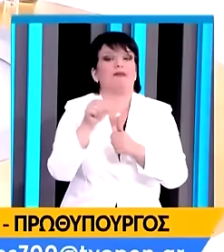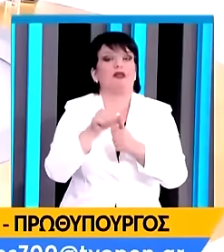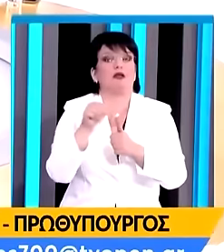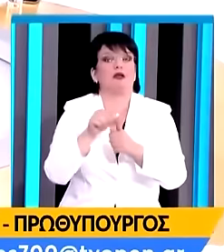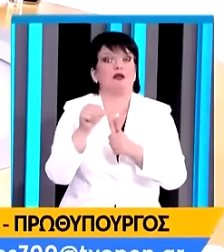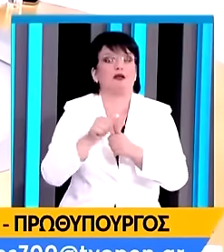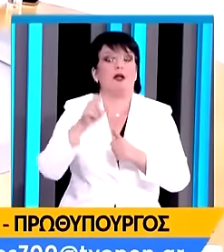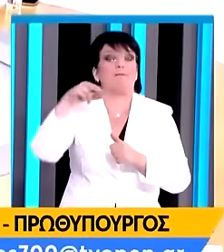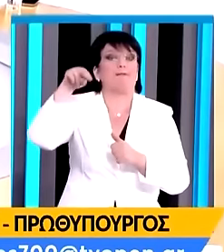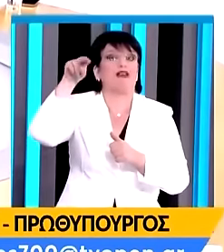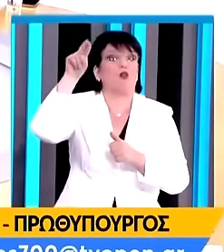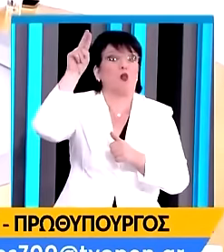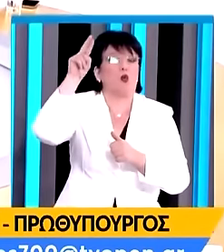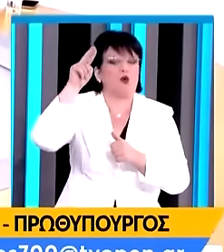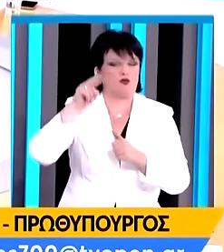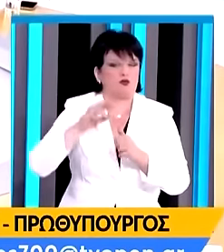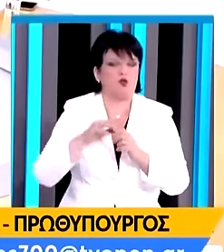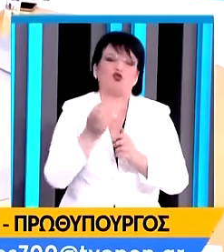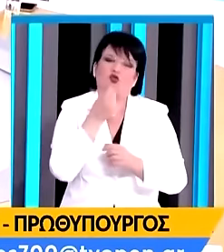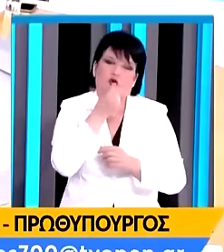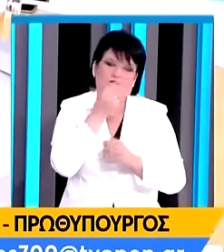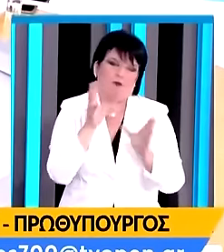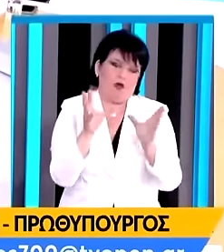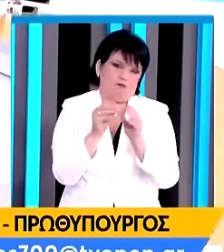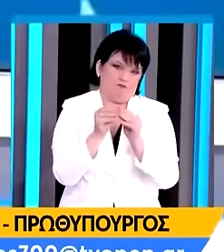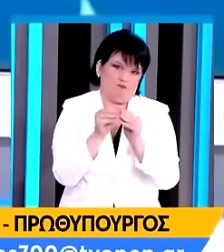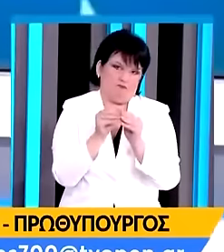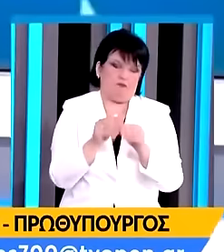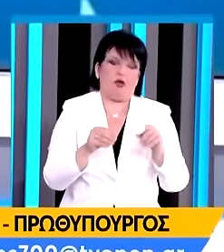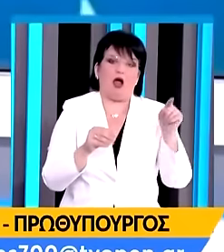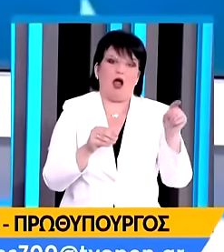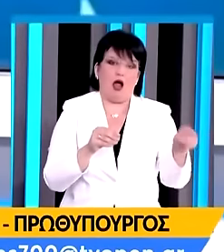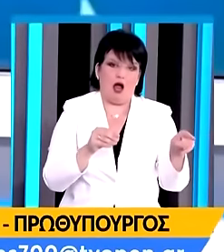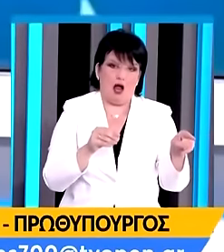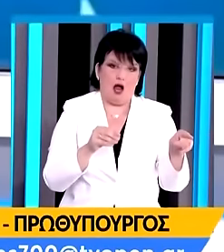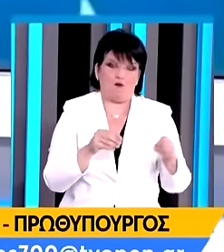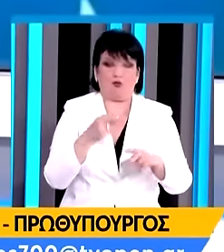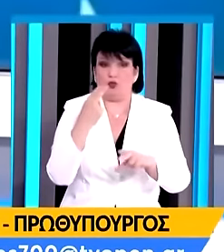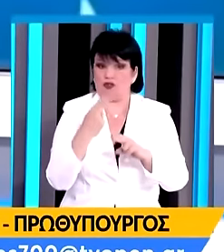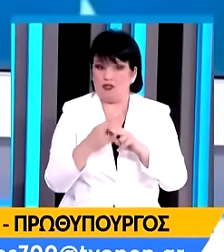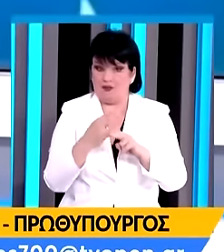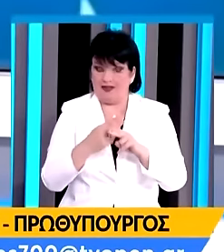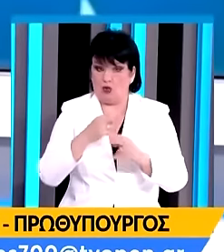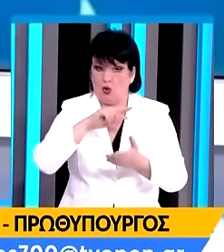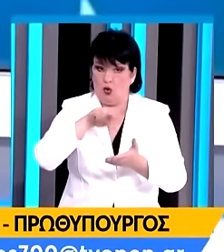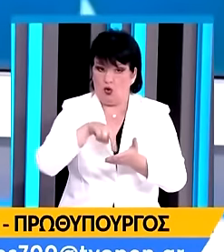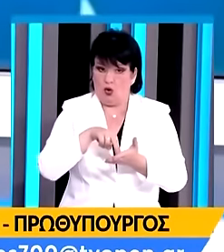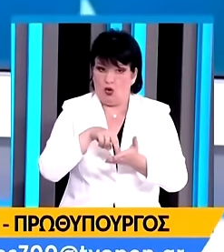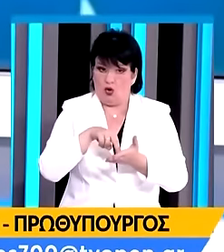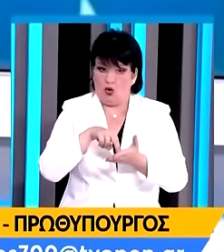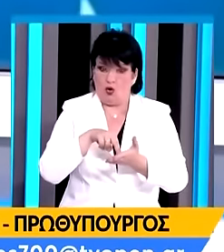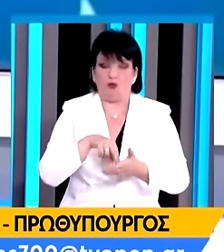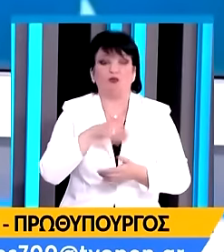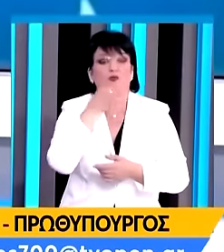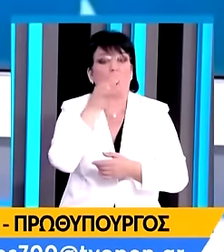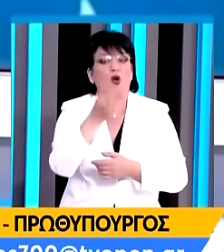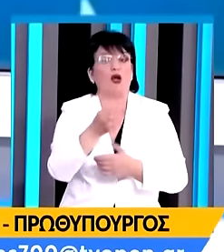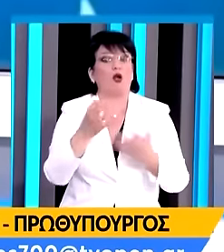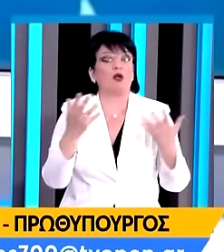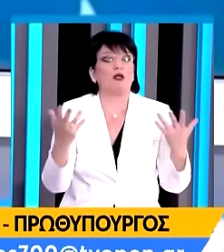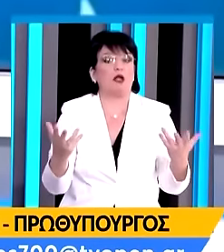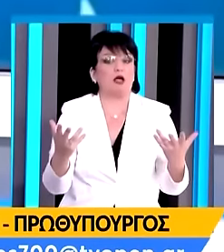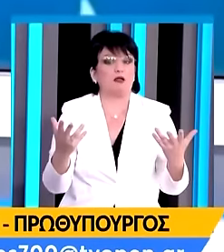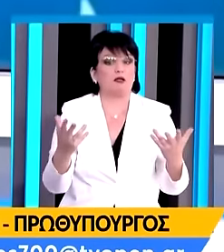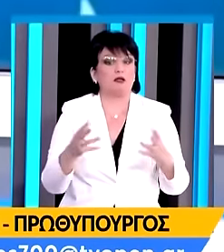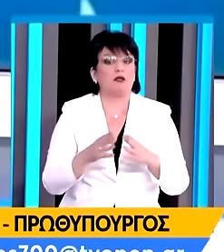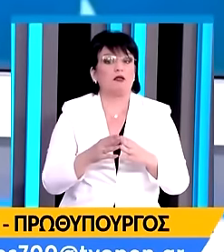στον πληθωρισμό, κυρίως των τροφίμων. Σε αυτό έχει να παίξει ρόλο και το ελαιόλαδο. Το λέω αυτό διότι το